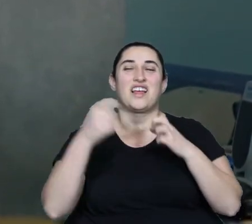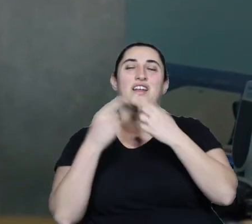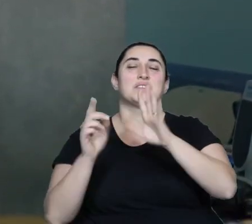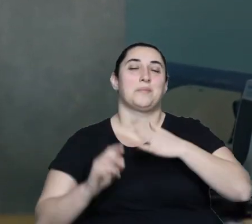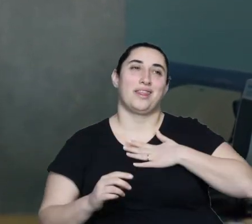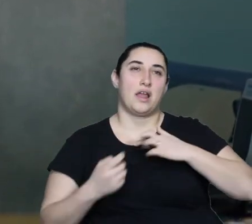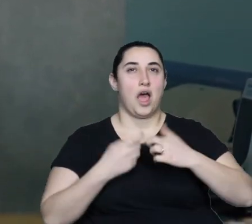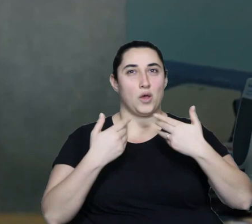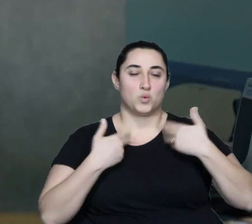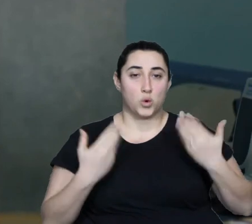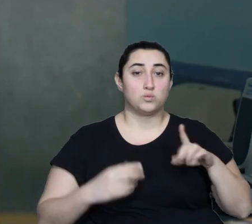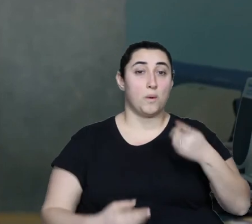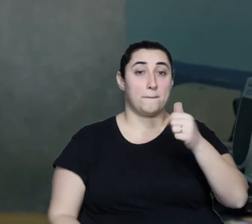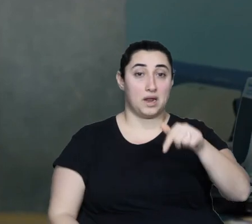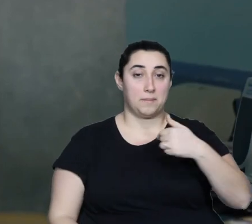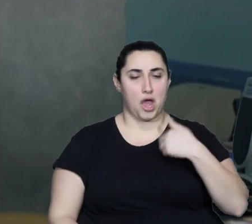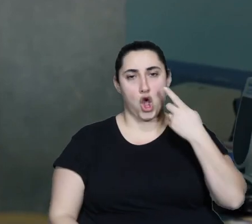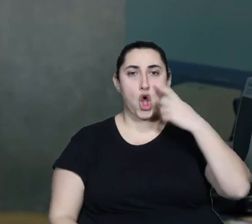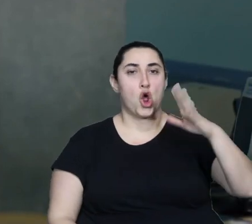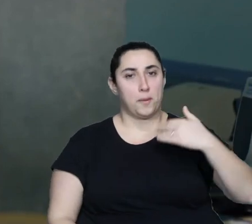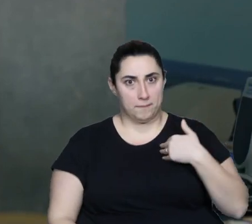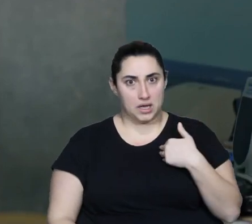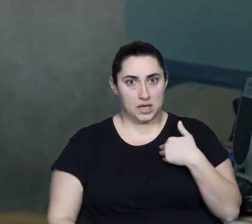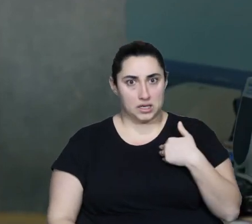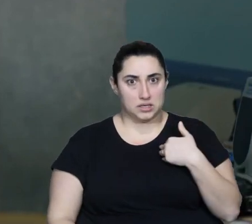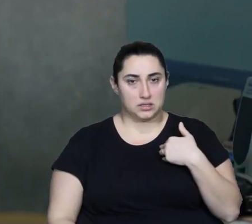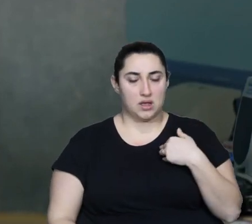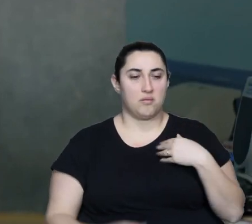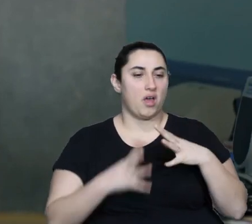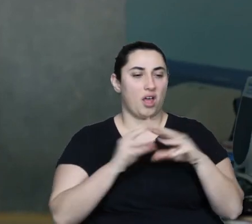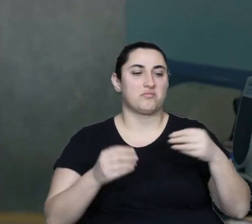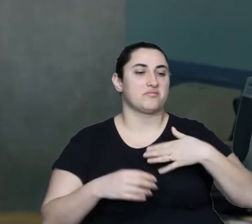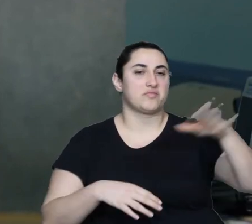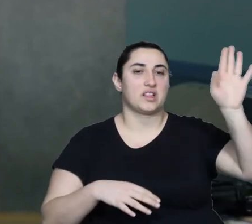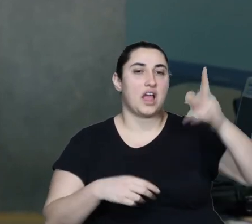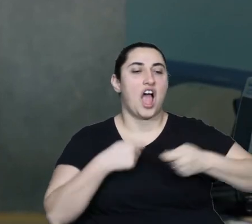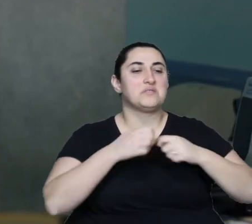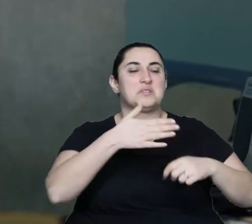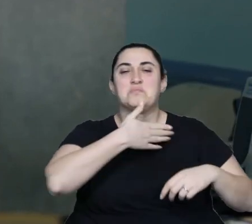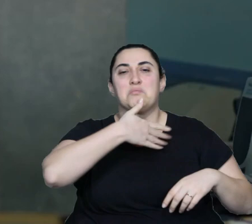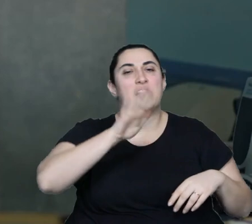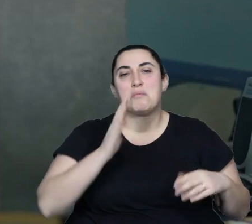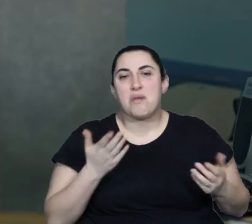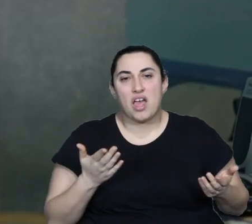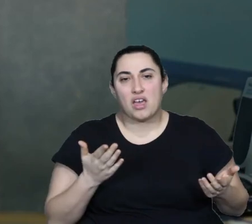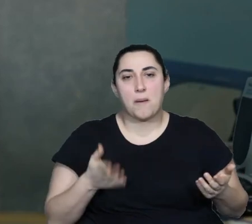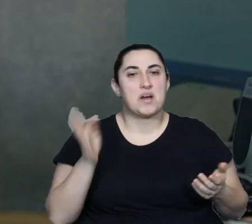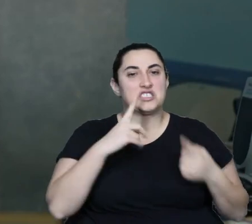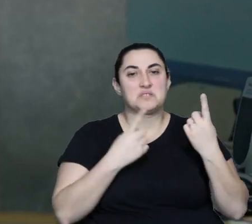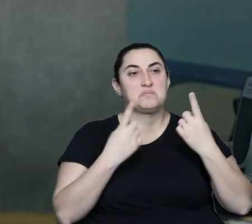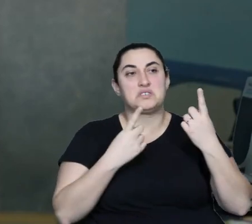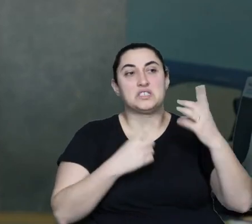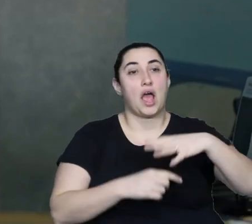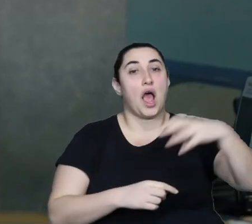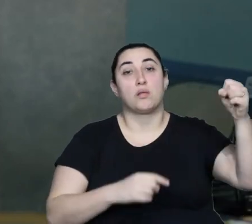da. Şimdi bu parayı ben görmeseydim. Heba olup harcamasını bilmeyen başka